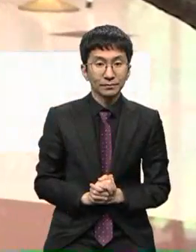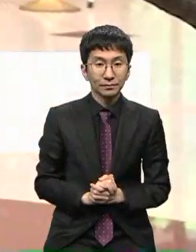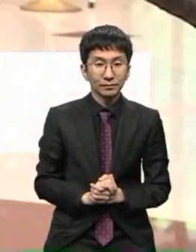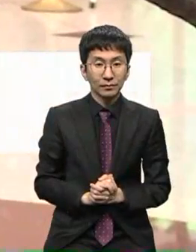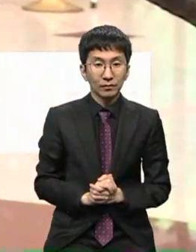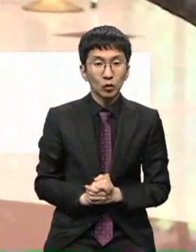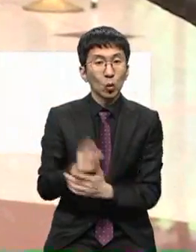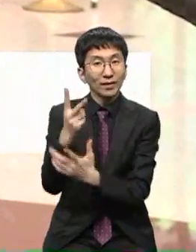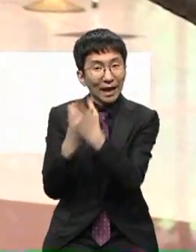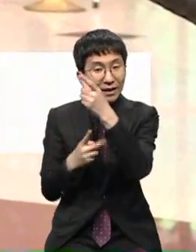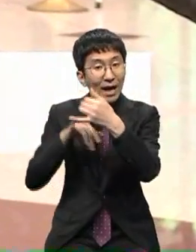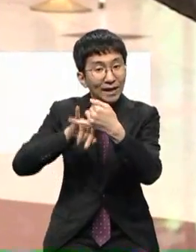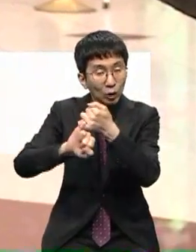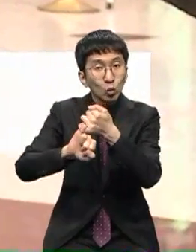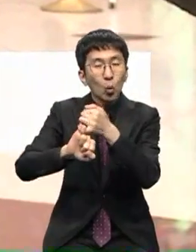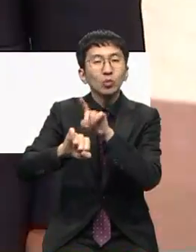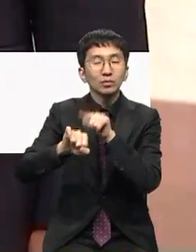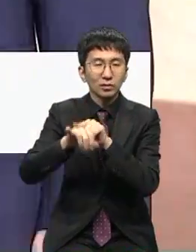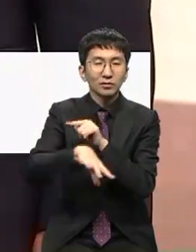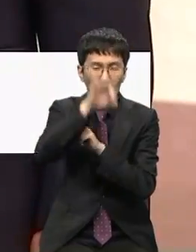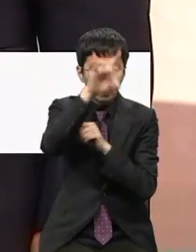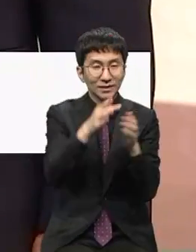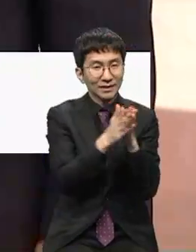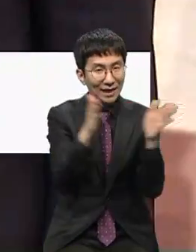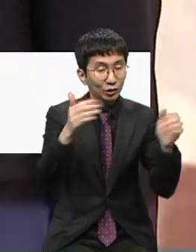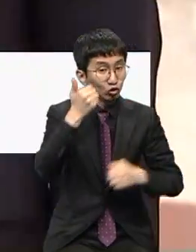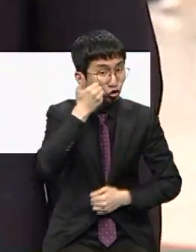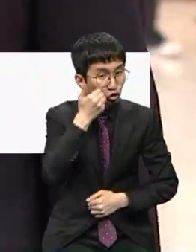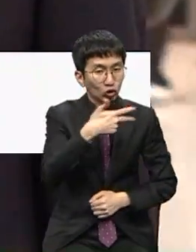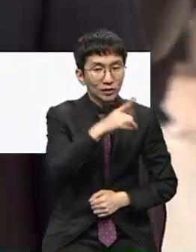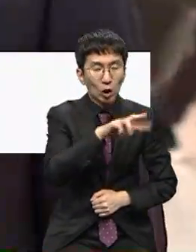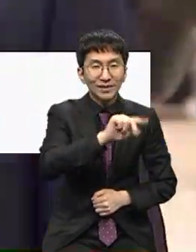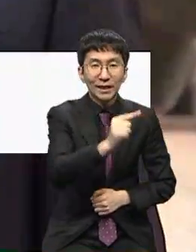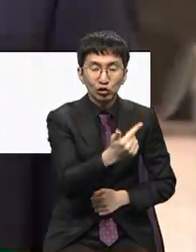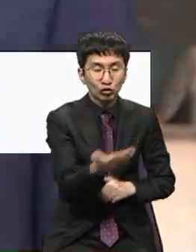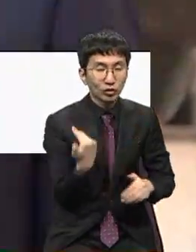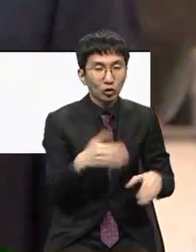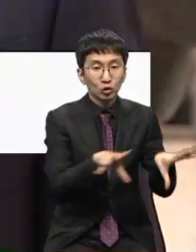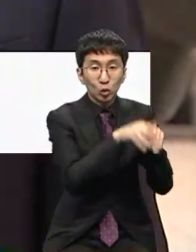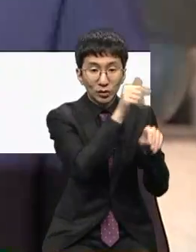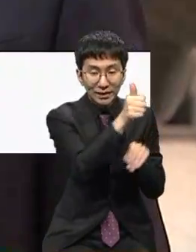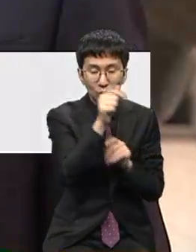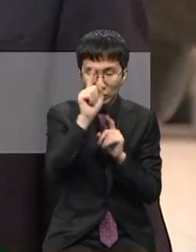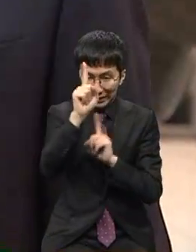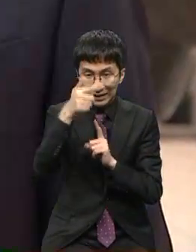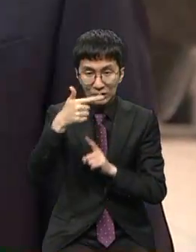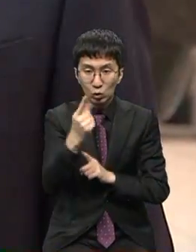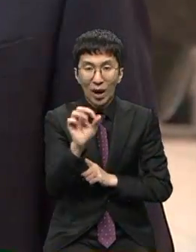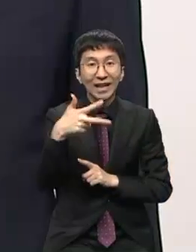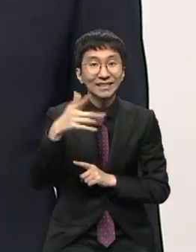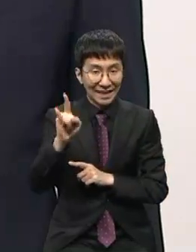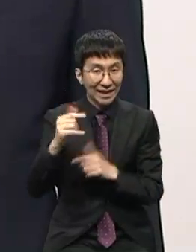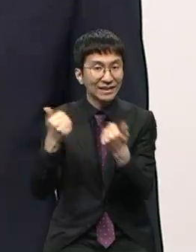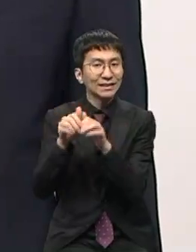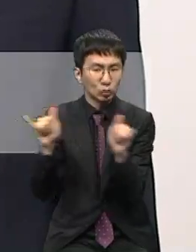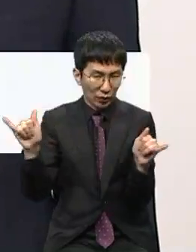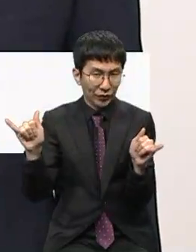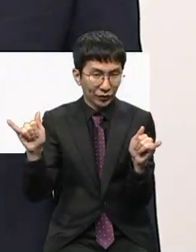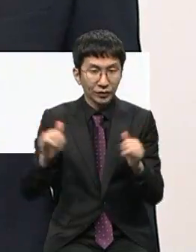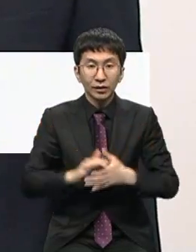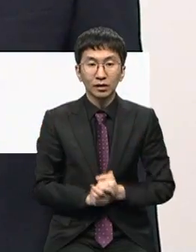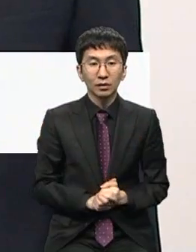첫 단일화 약속도 등장했습니다. 정세균 전 총리와 이광재 의원이 손을 잡은 건데